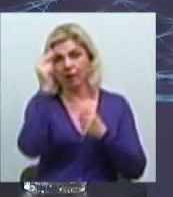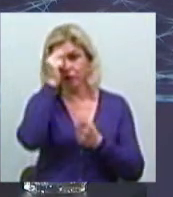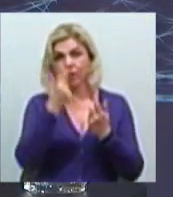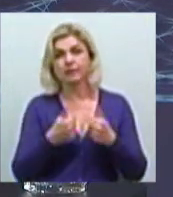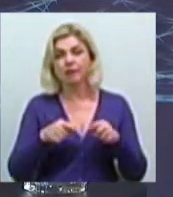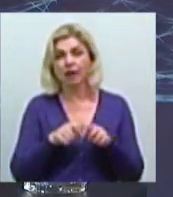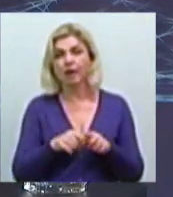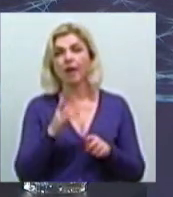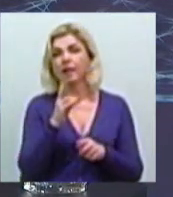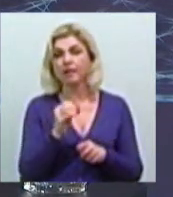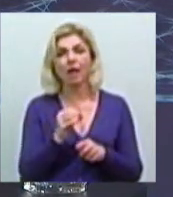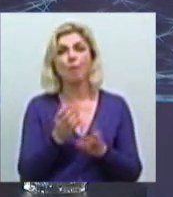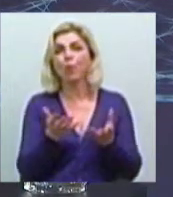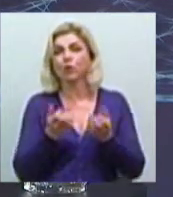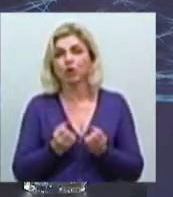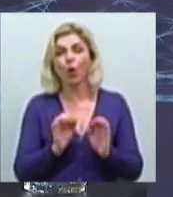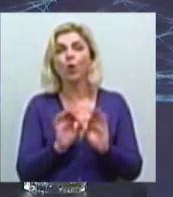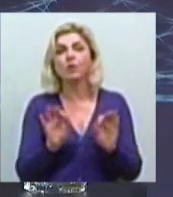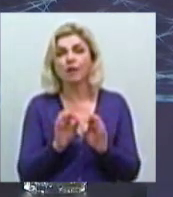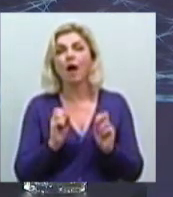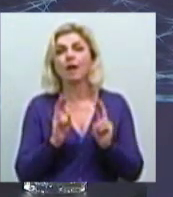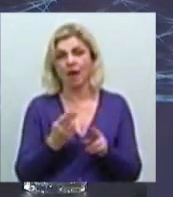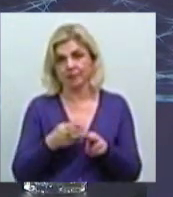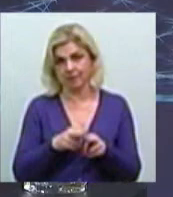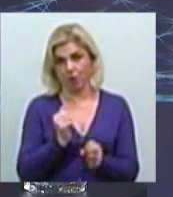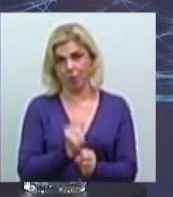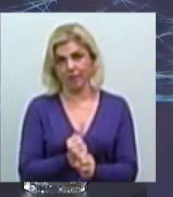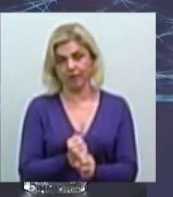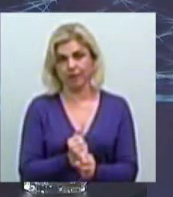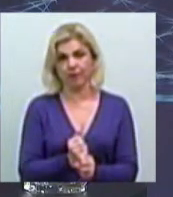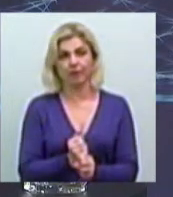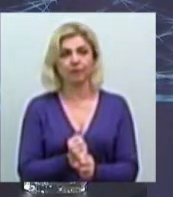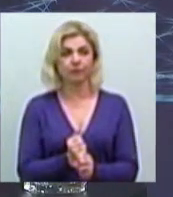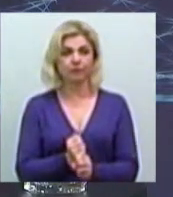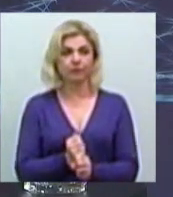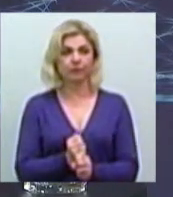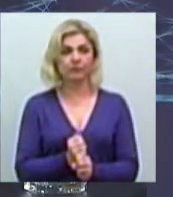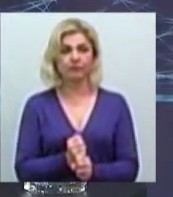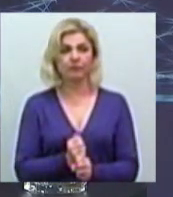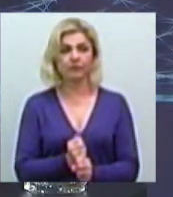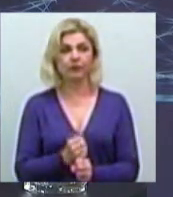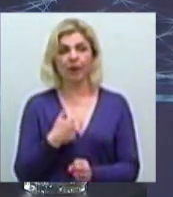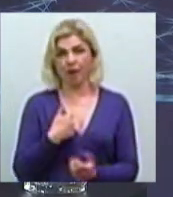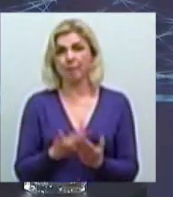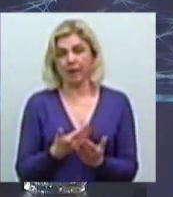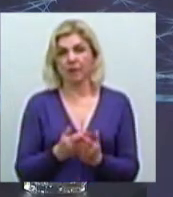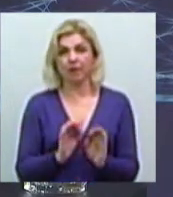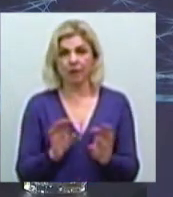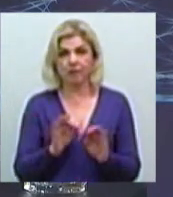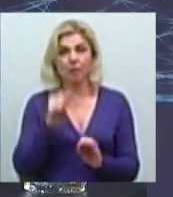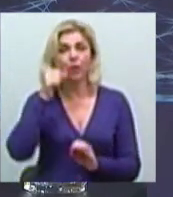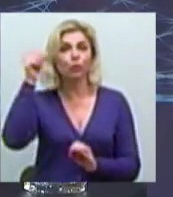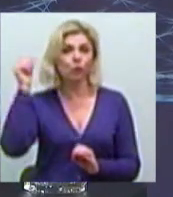не отримували роз'яснення, як це робити. Я наведу невеличкий приклад. В минулому році